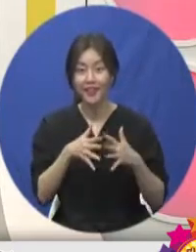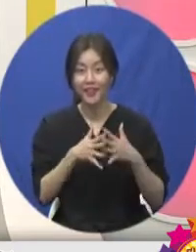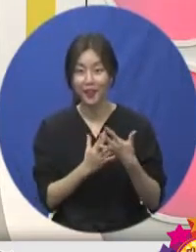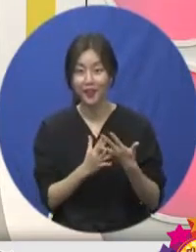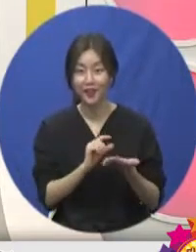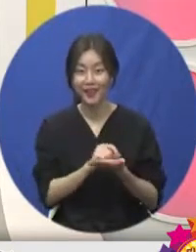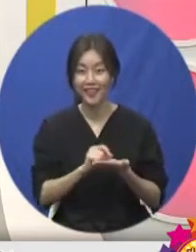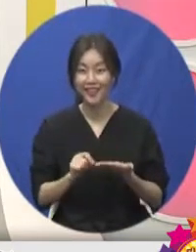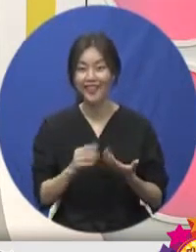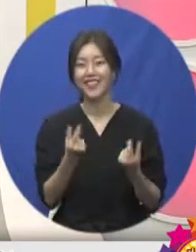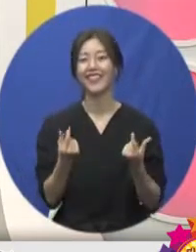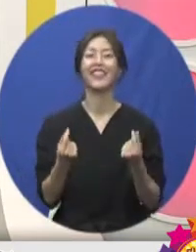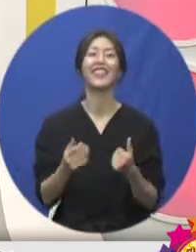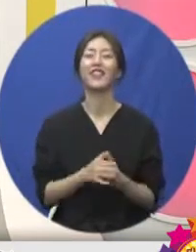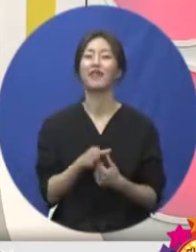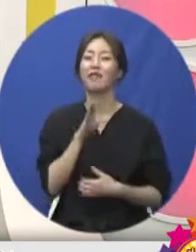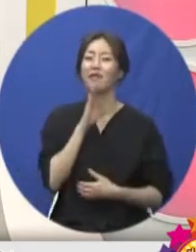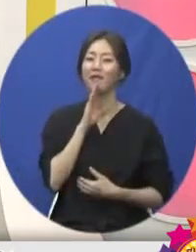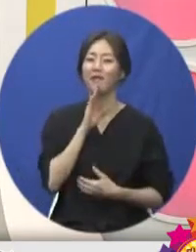거죠? 네네.